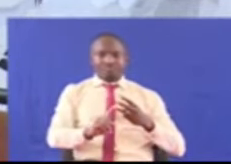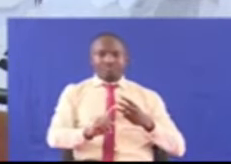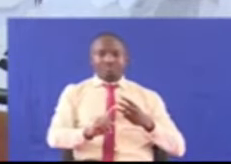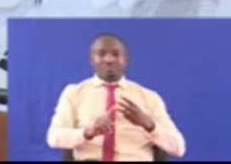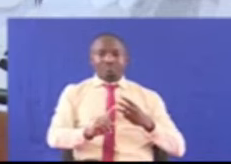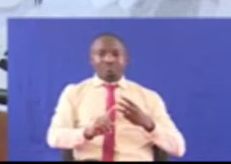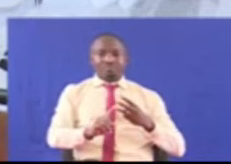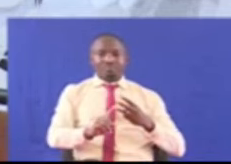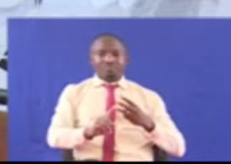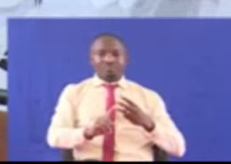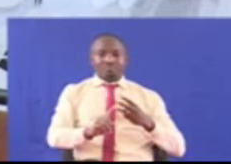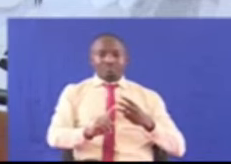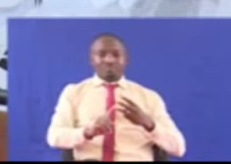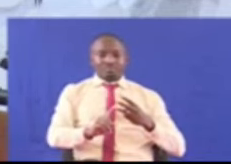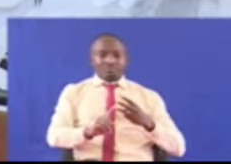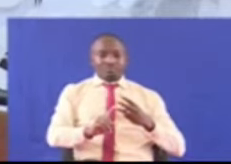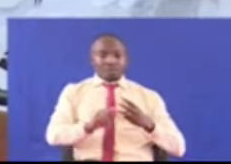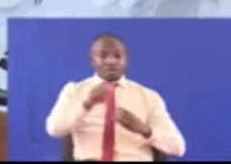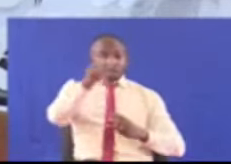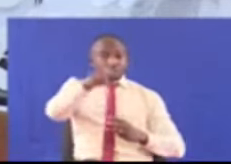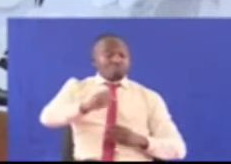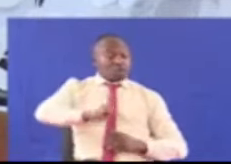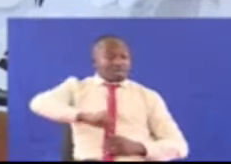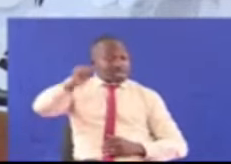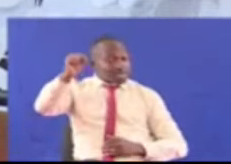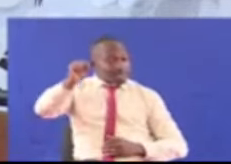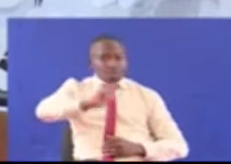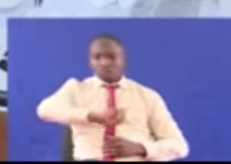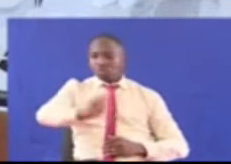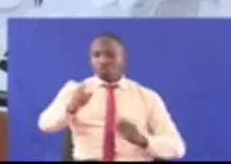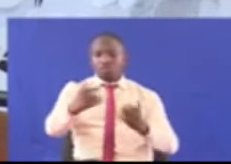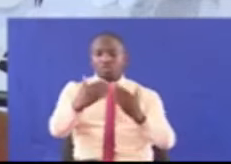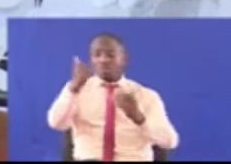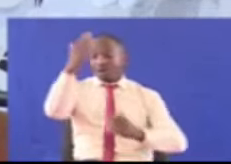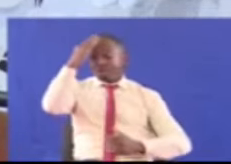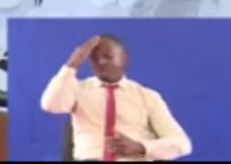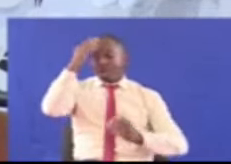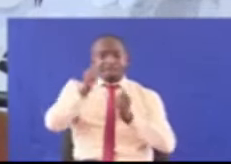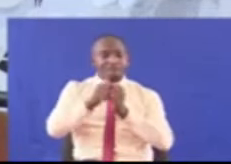Quality za mtu kushinda hashindi sababu ya kujua tu.